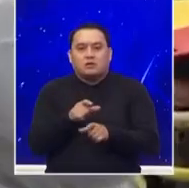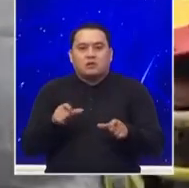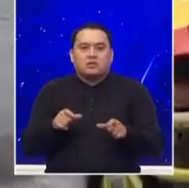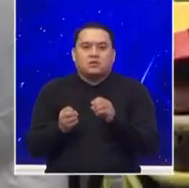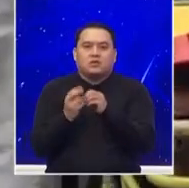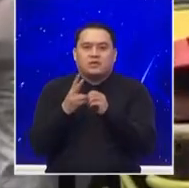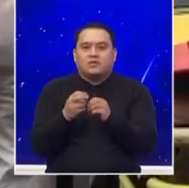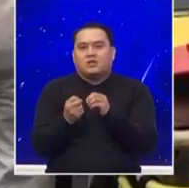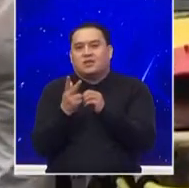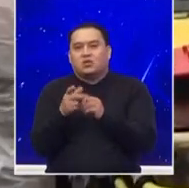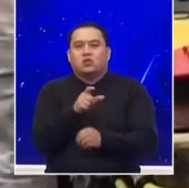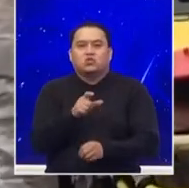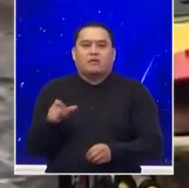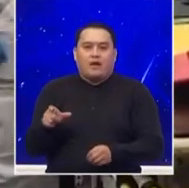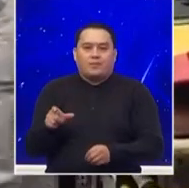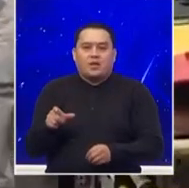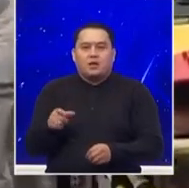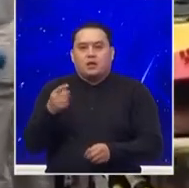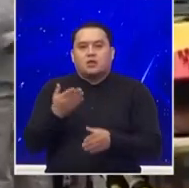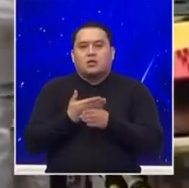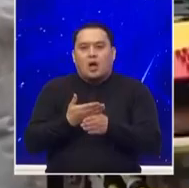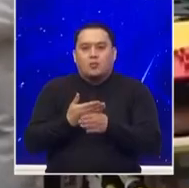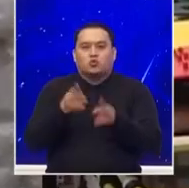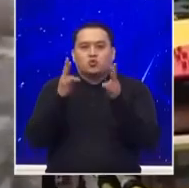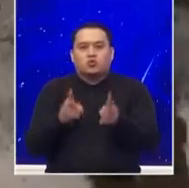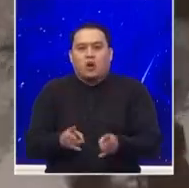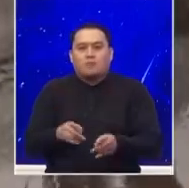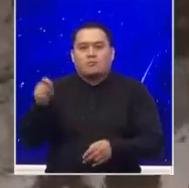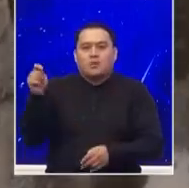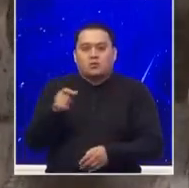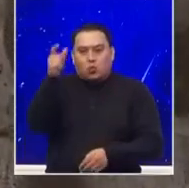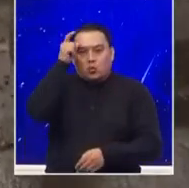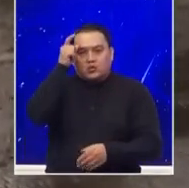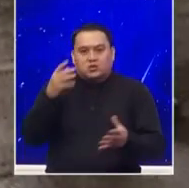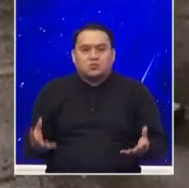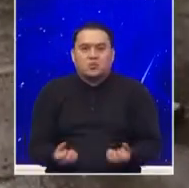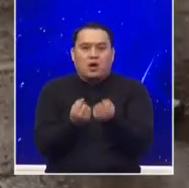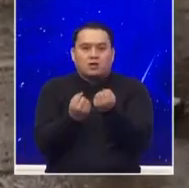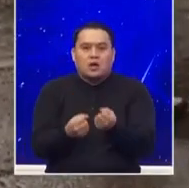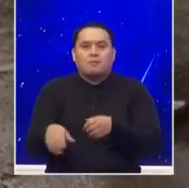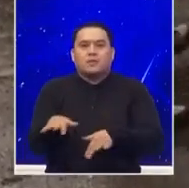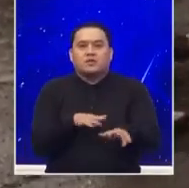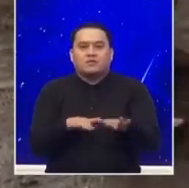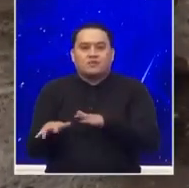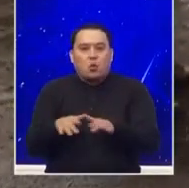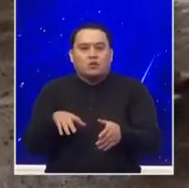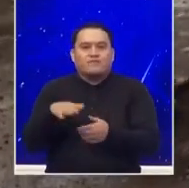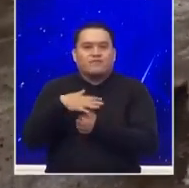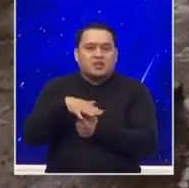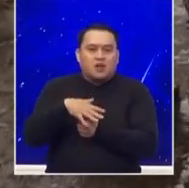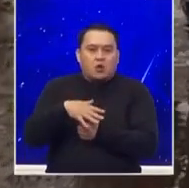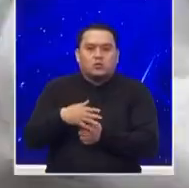данным, 12 или 13 человек. На помощь терпящим бедствие морякам пришли турецкие спасатели. В операции были задействованы